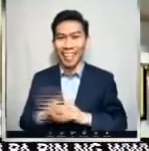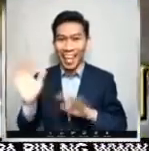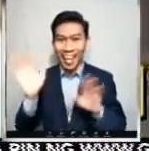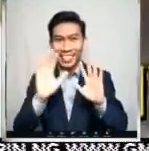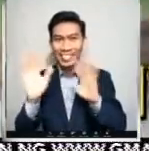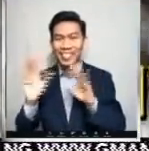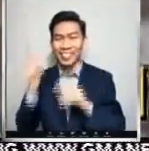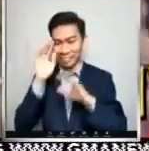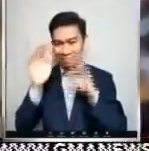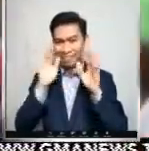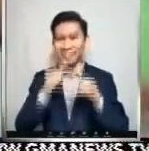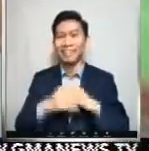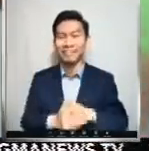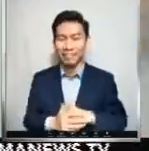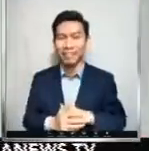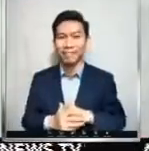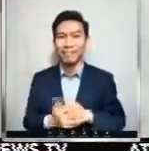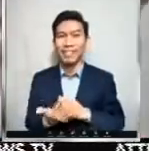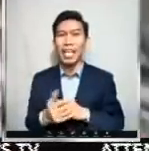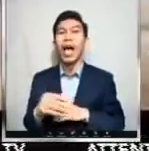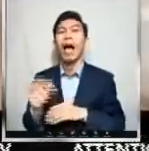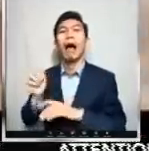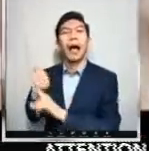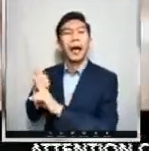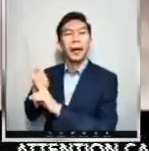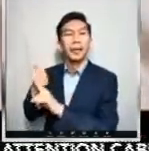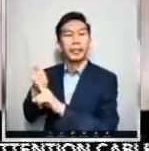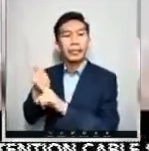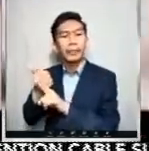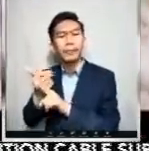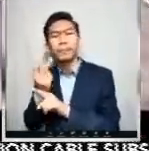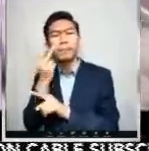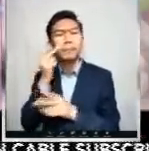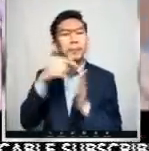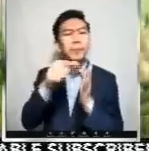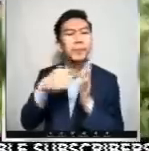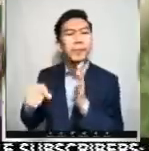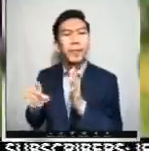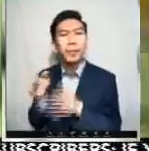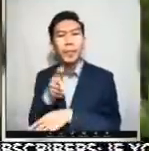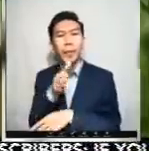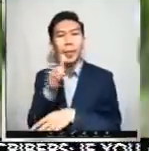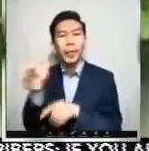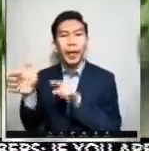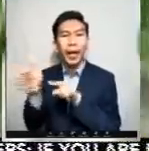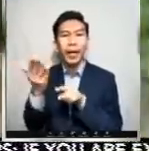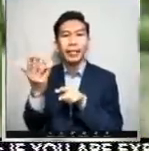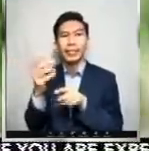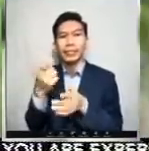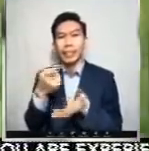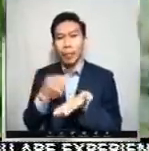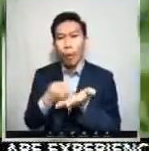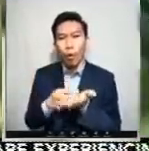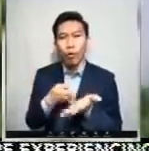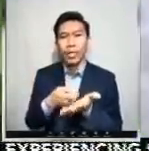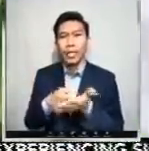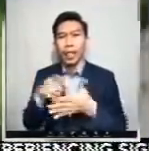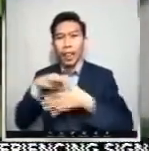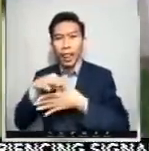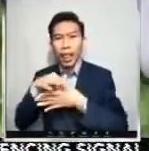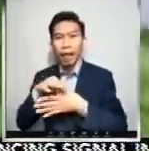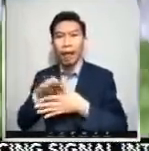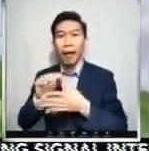Si Wendell mismo ang namimili ng sariwang isda, hipon at maging karne. Next stop, mga gulay naman ang kanyang